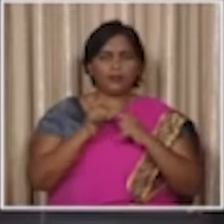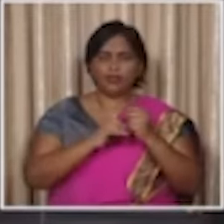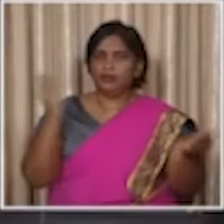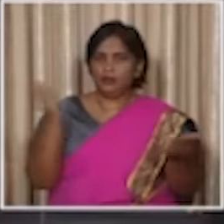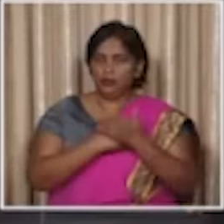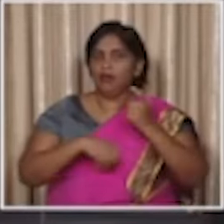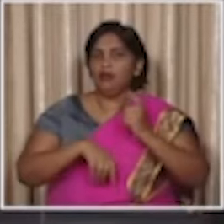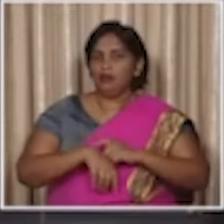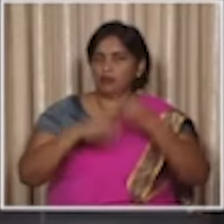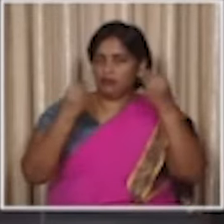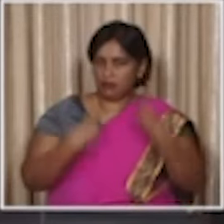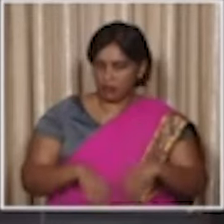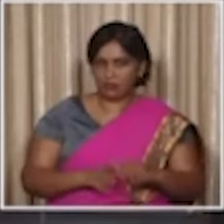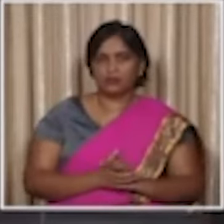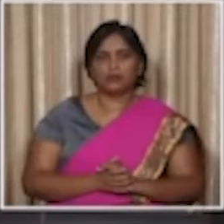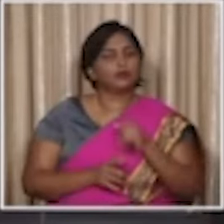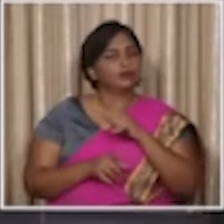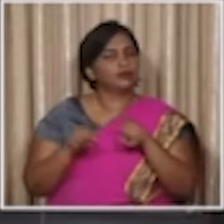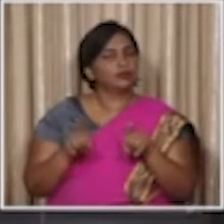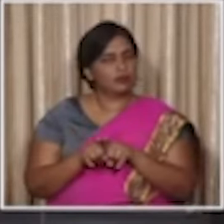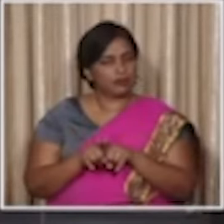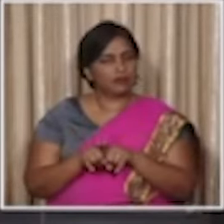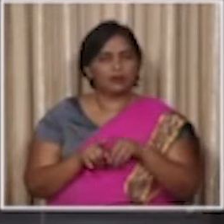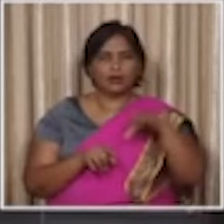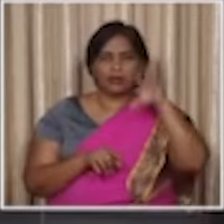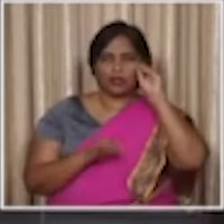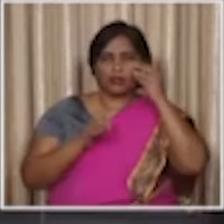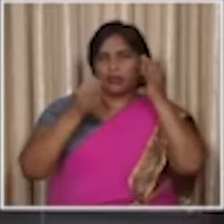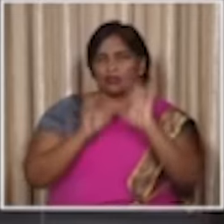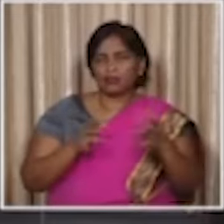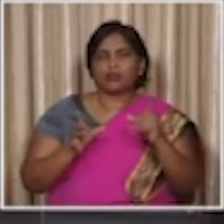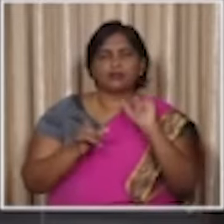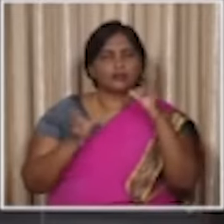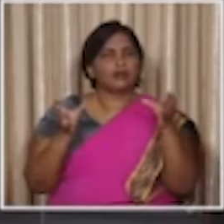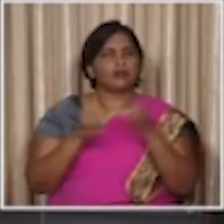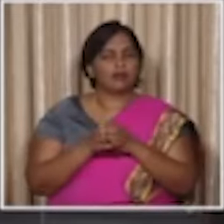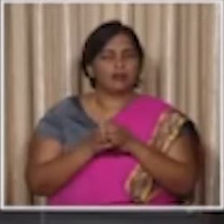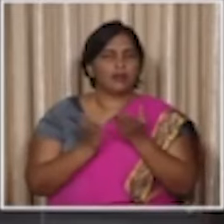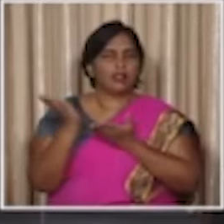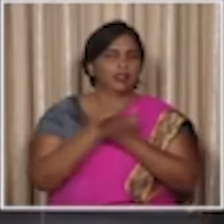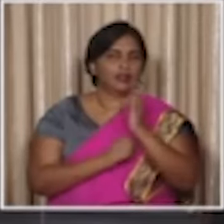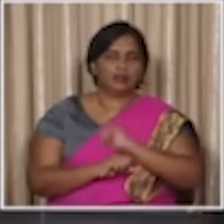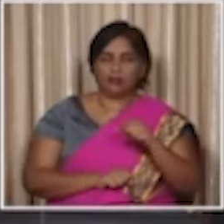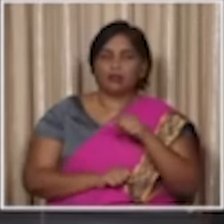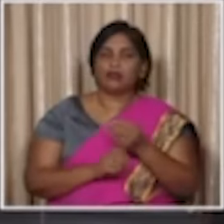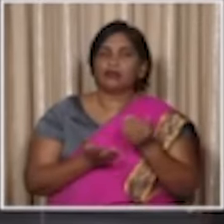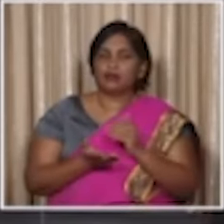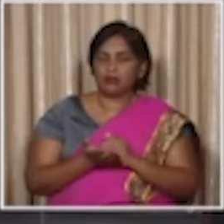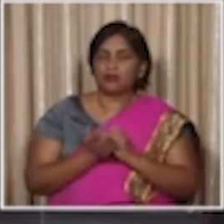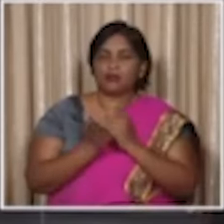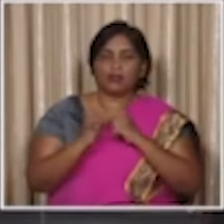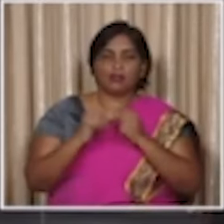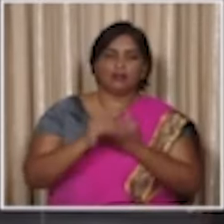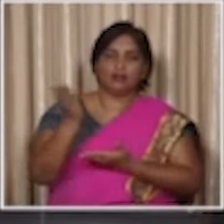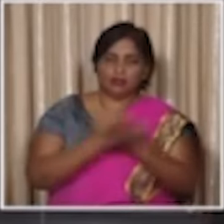තිබ්බ අවස්ථාව නැති වුණා ඒ වගේම අනවබෝධයෙන් ඉඳ සමහර කණ්ඩායම් ඉල්ලුම් කරේ නැහැ. ඉතින් ඒ අයට නැවත ඉල්ලුම් කරන්න ලබා